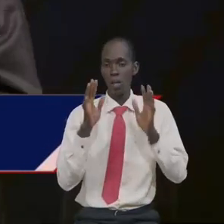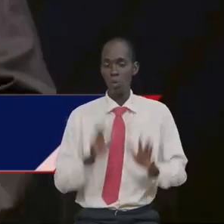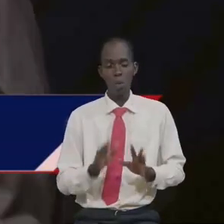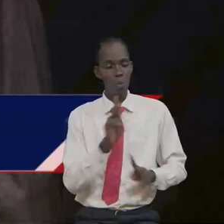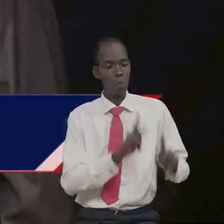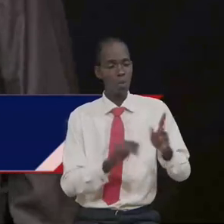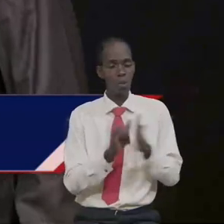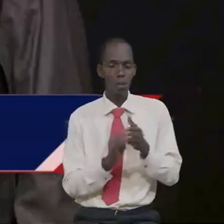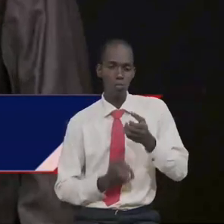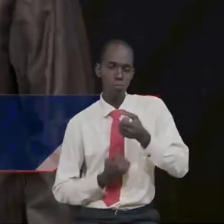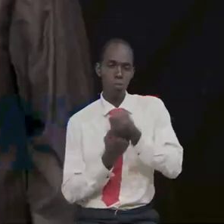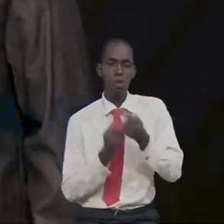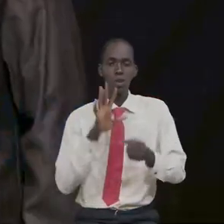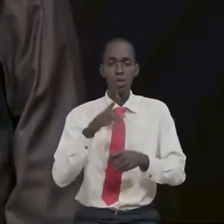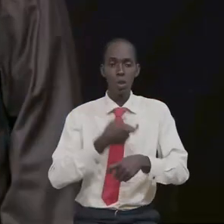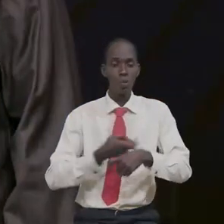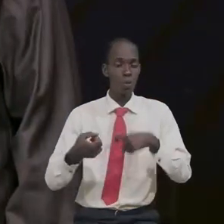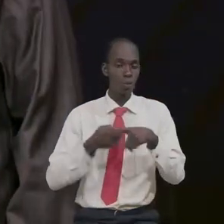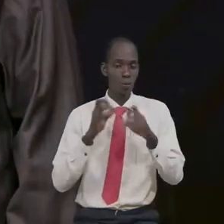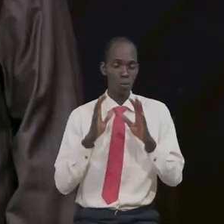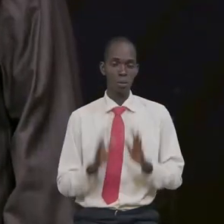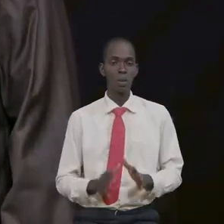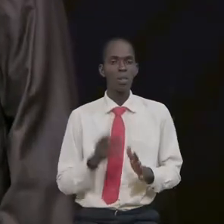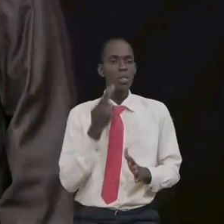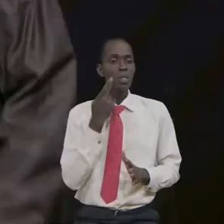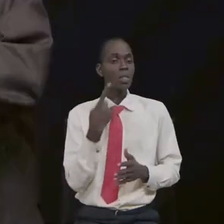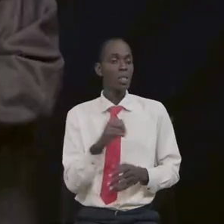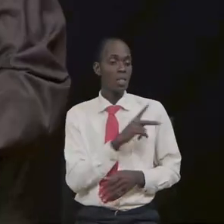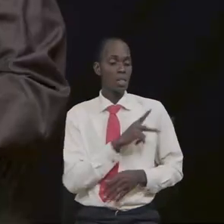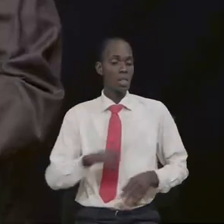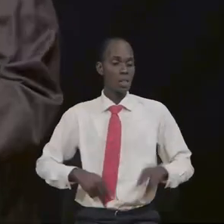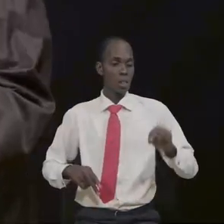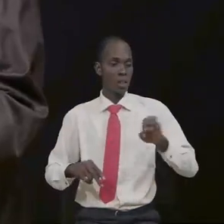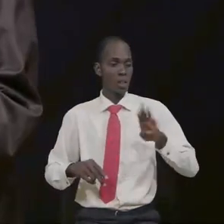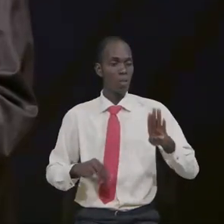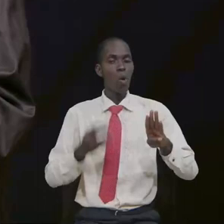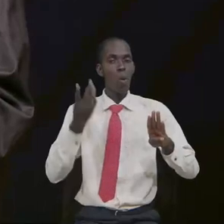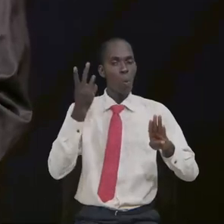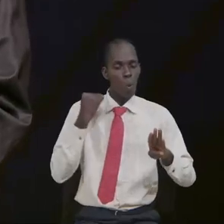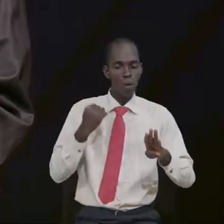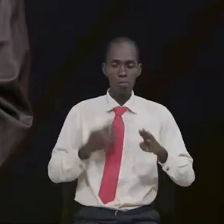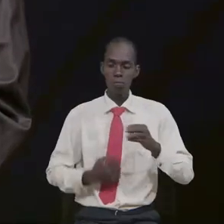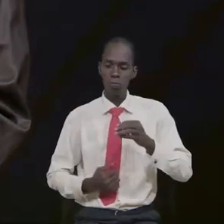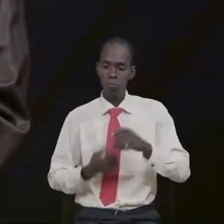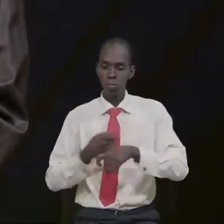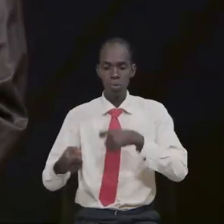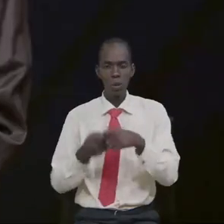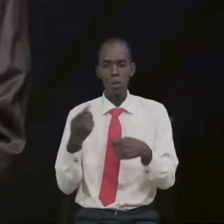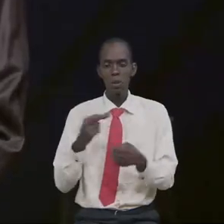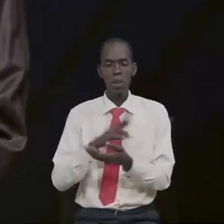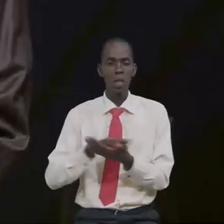laquelle Nebuchadnezzar persécutait le juste.